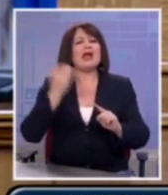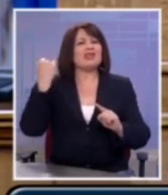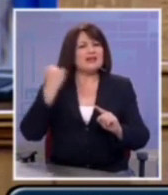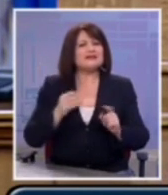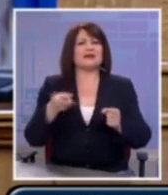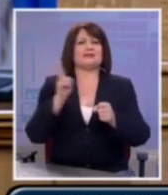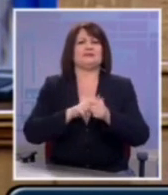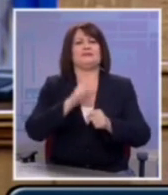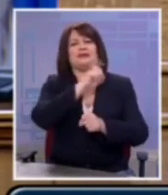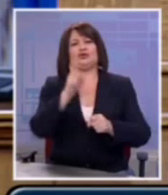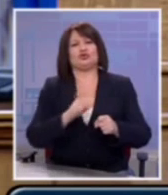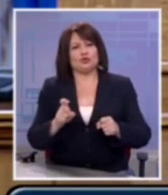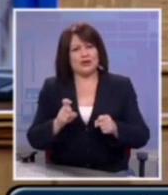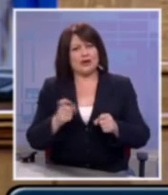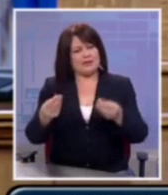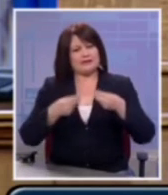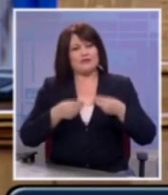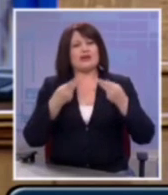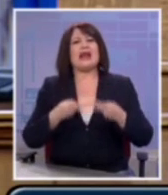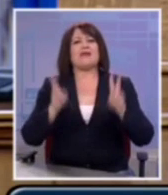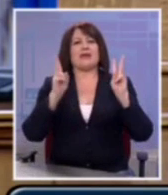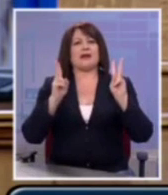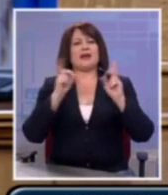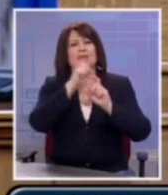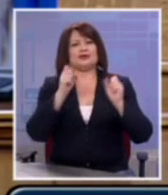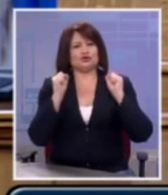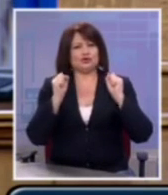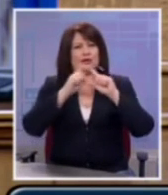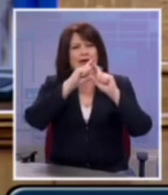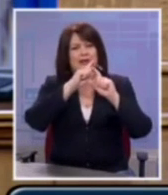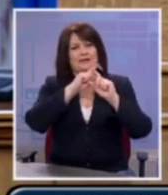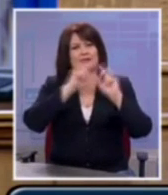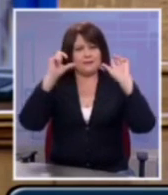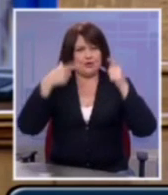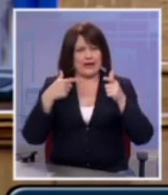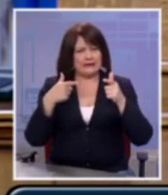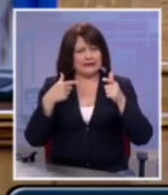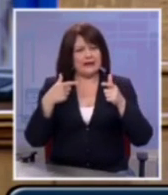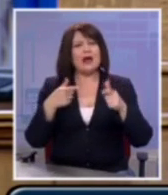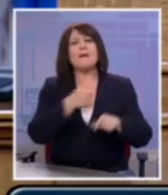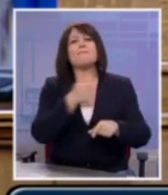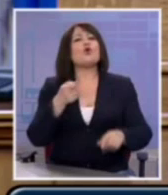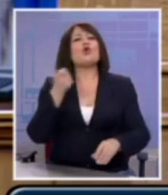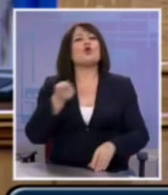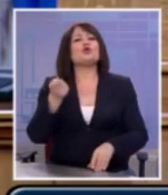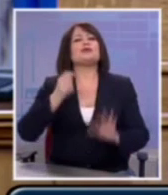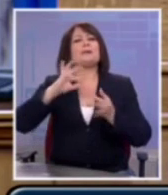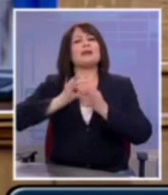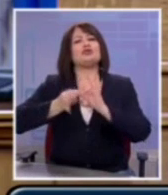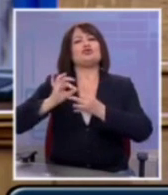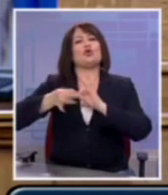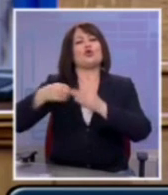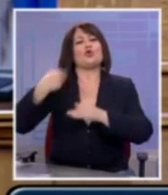να ζούμε σε μία δημοκρατία. Το μόνο μας χρέος είναι προς την ιστορία, προς